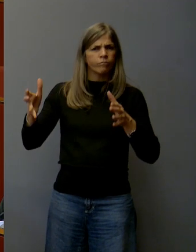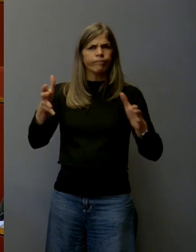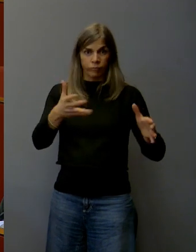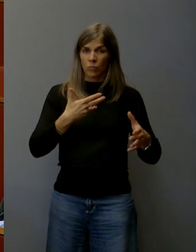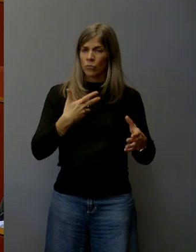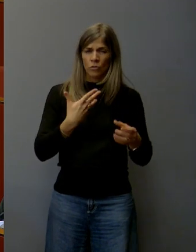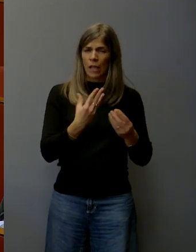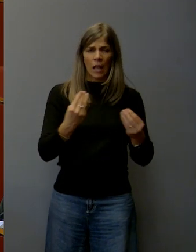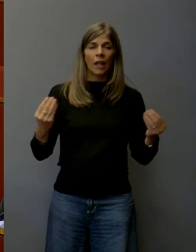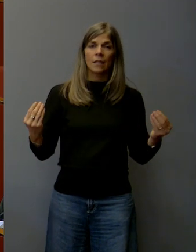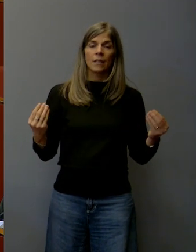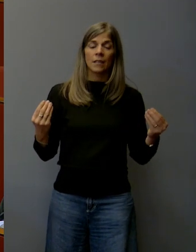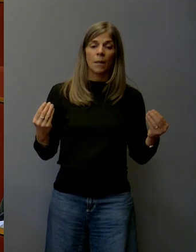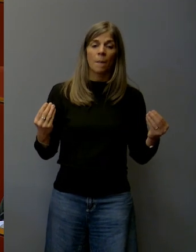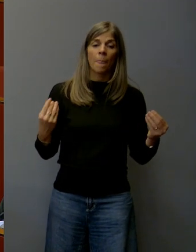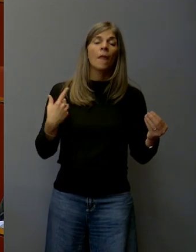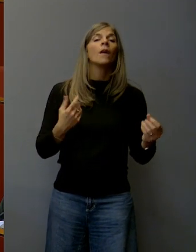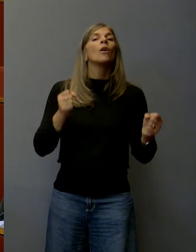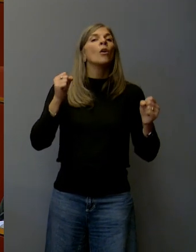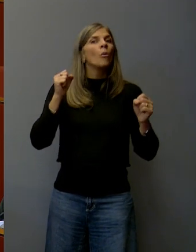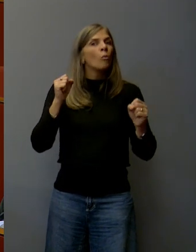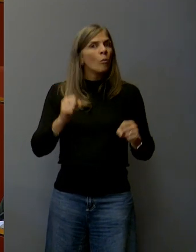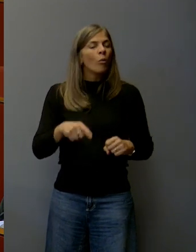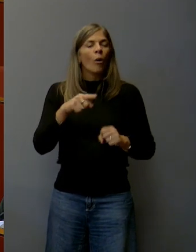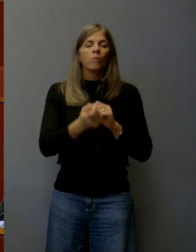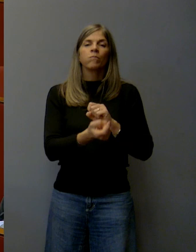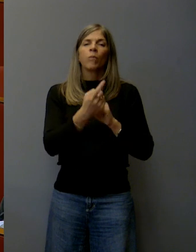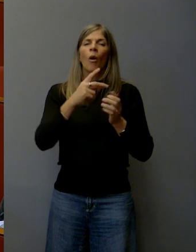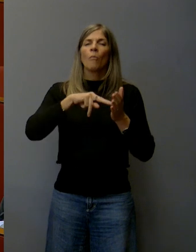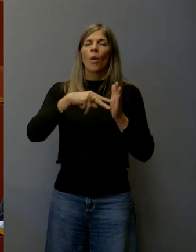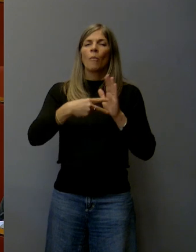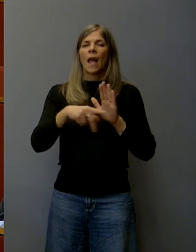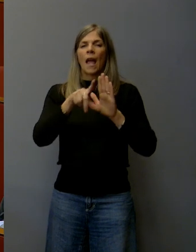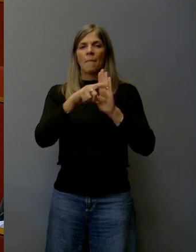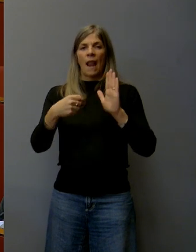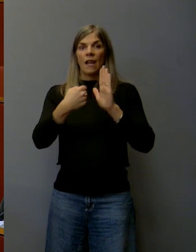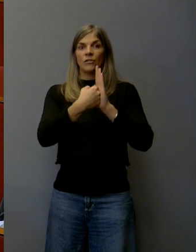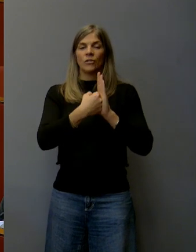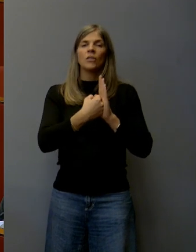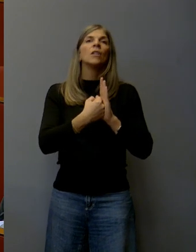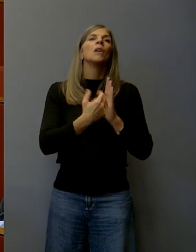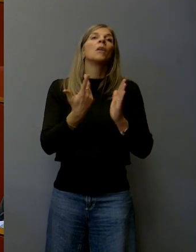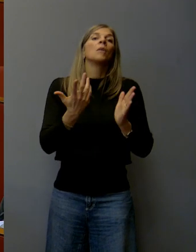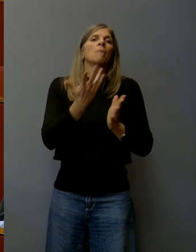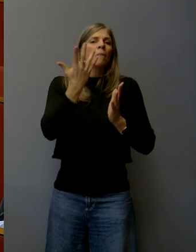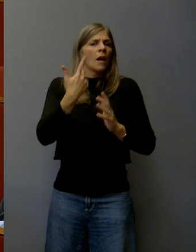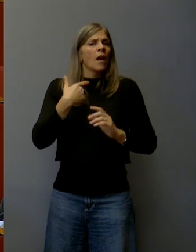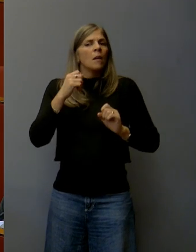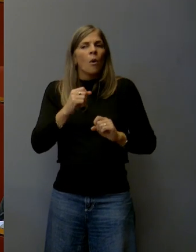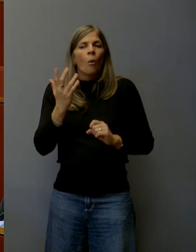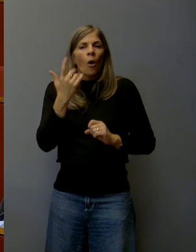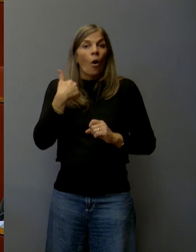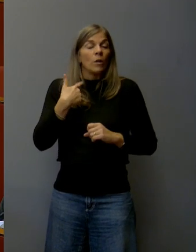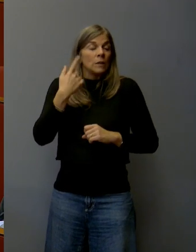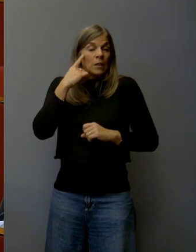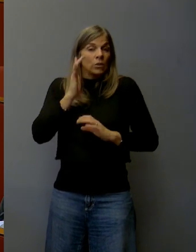tanti ci potrebbero essere problemi di illeciti io questo non lo metto in dubbio Magari ci sono delle cose che io non so ma tutto questo